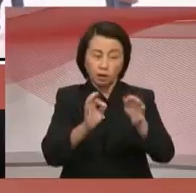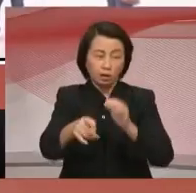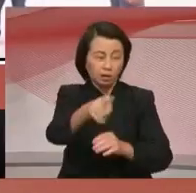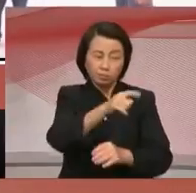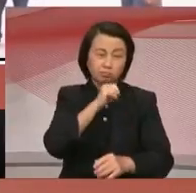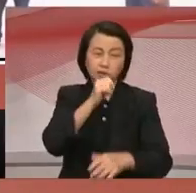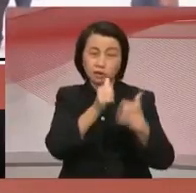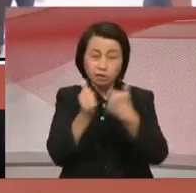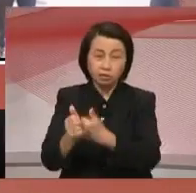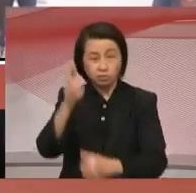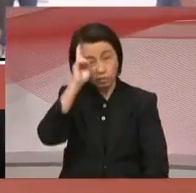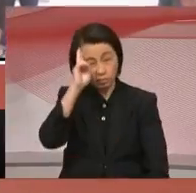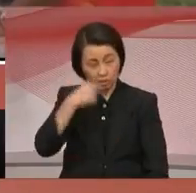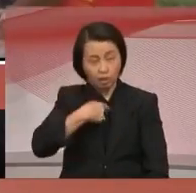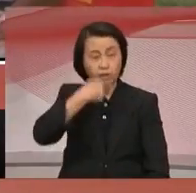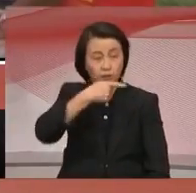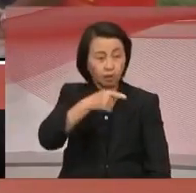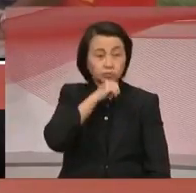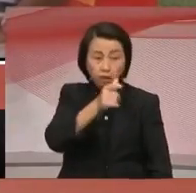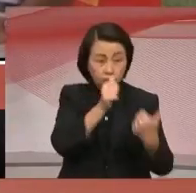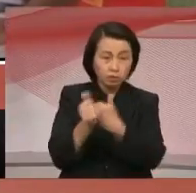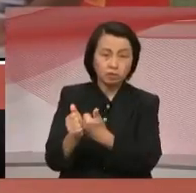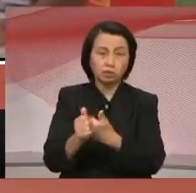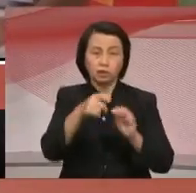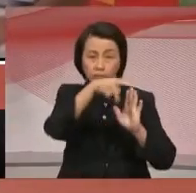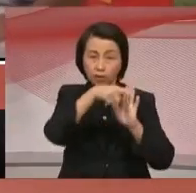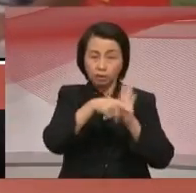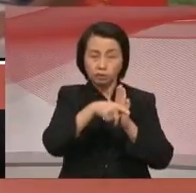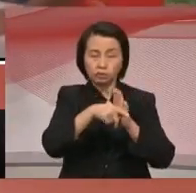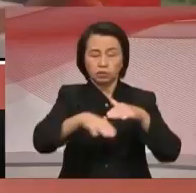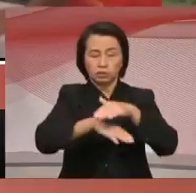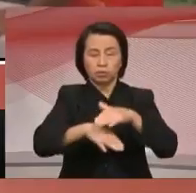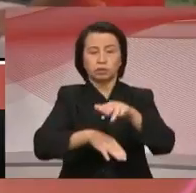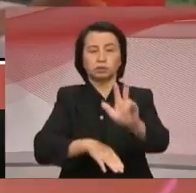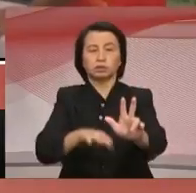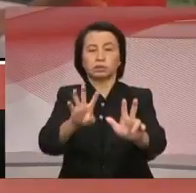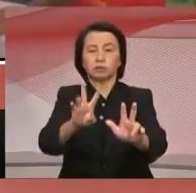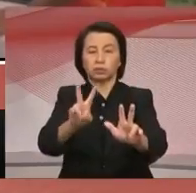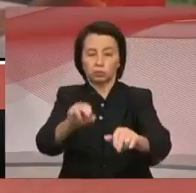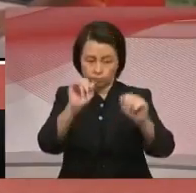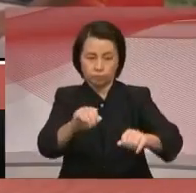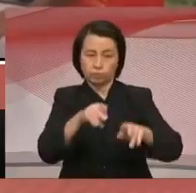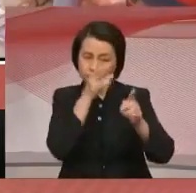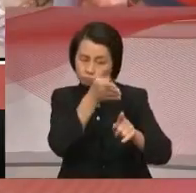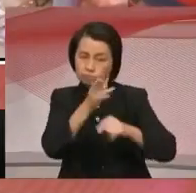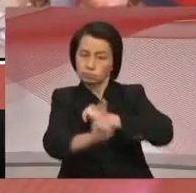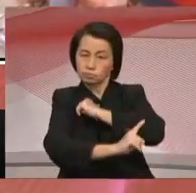SOP, seperti saya katakan, bahawa peraturan di bawah Akta 342 masih boleh digunakan.